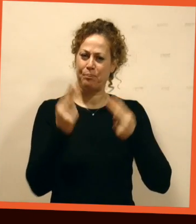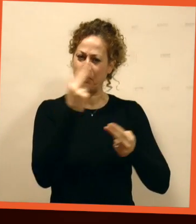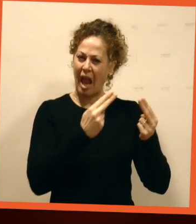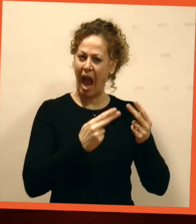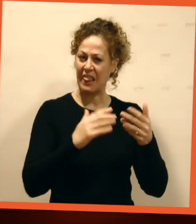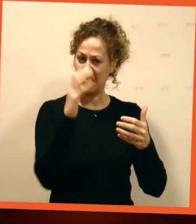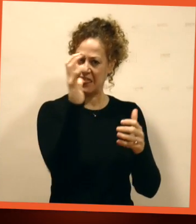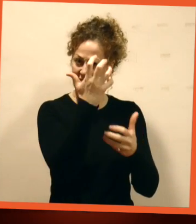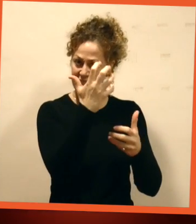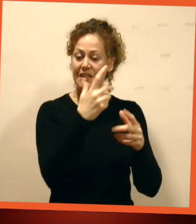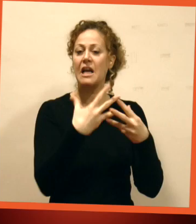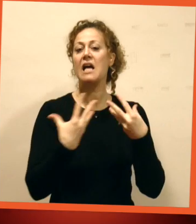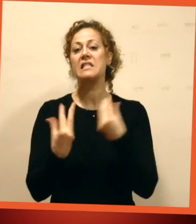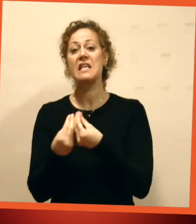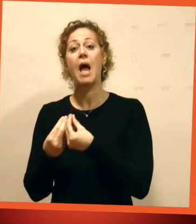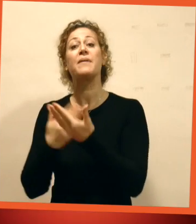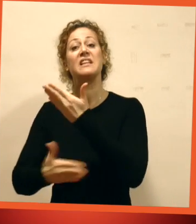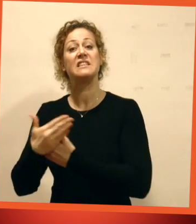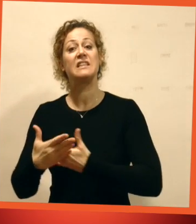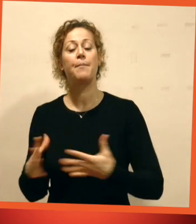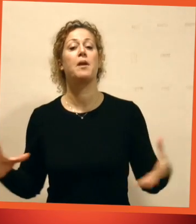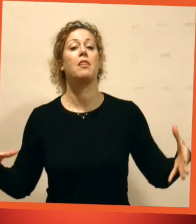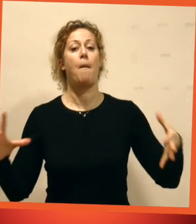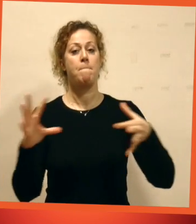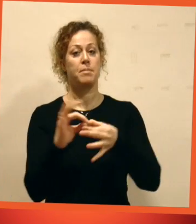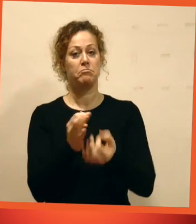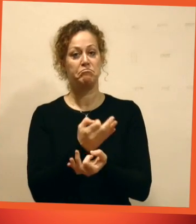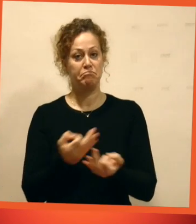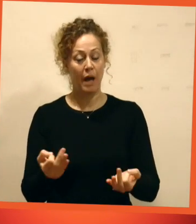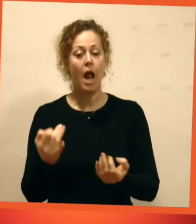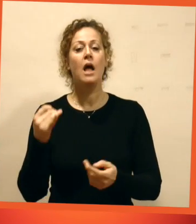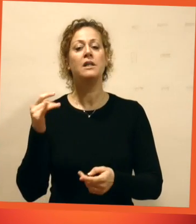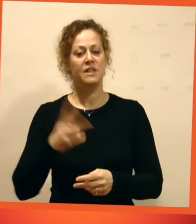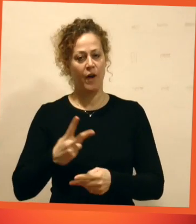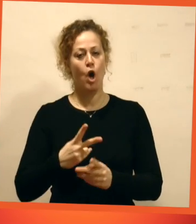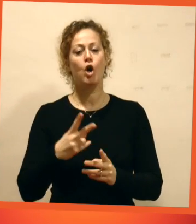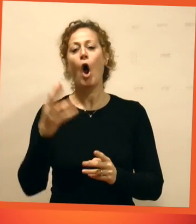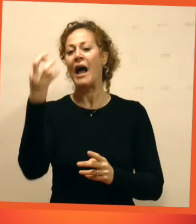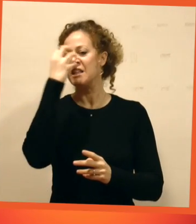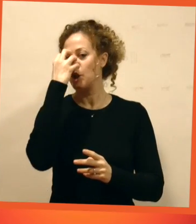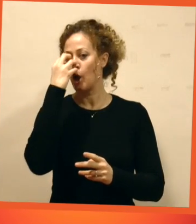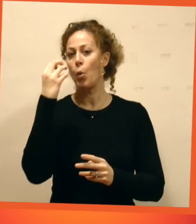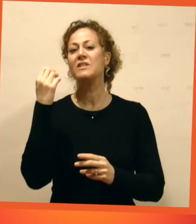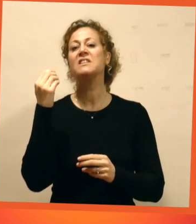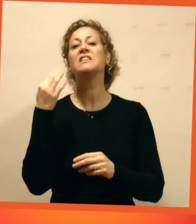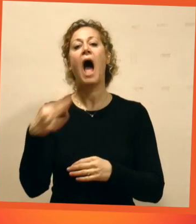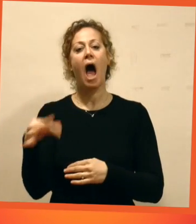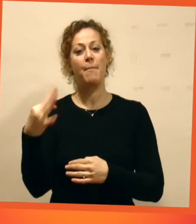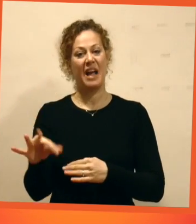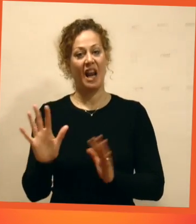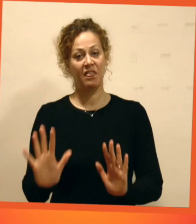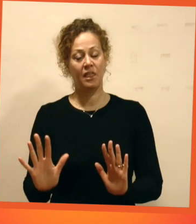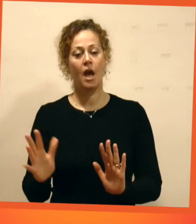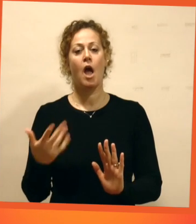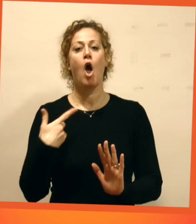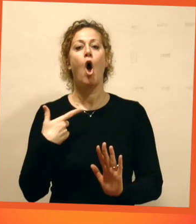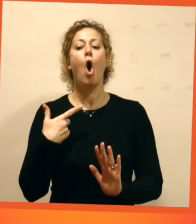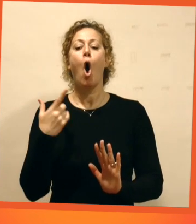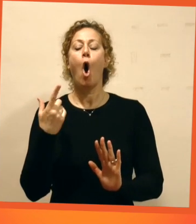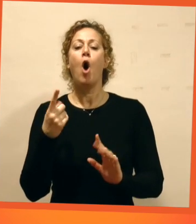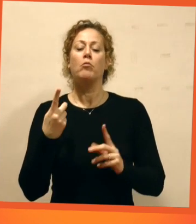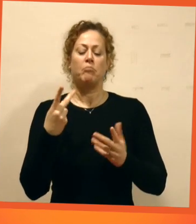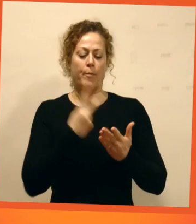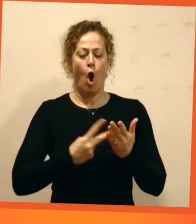disabilità. Ce ne vuoi assolutamente parlare? Circus Ability è un po' il nostro fiore all'occhiello, è un po' un punto d'arrivo dei